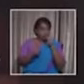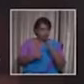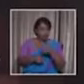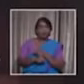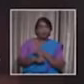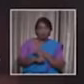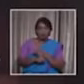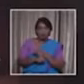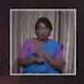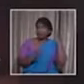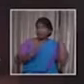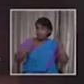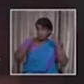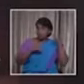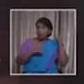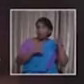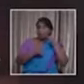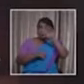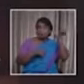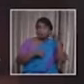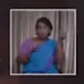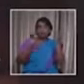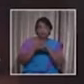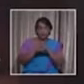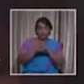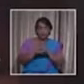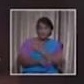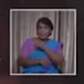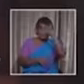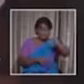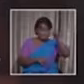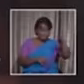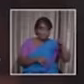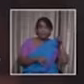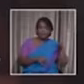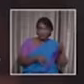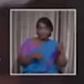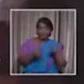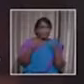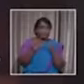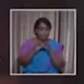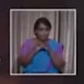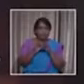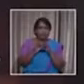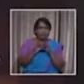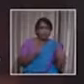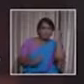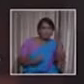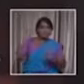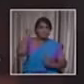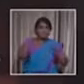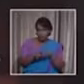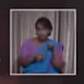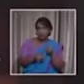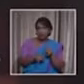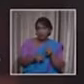කරගෙන මේ ජාත්‍යන්තර ප්‍රජාව නියෝජනය කරන තානාපතිවරුන්ට ඒ එක එක වෙබ්සයිට් සරහා පහර පිට පහර ලබා